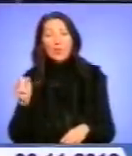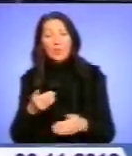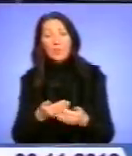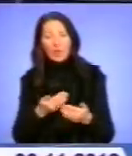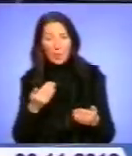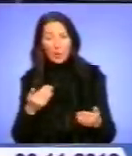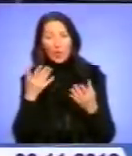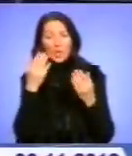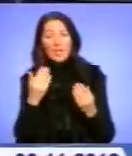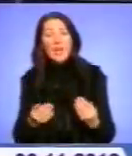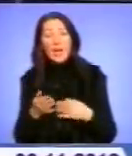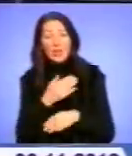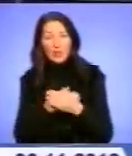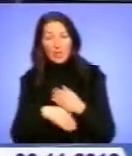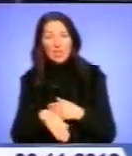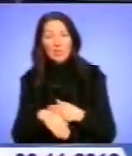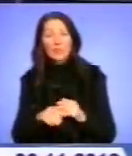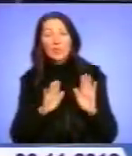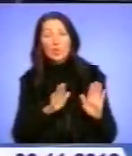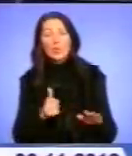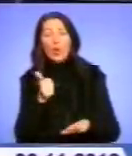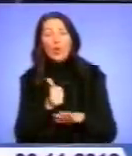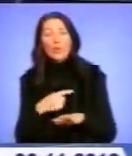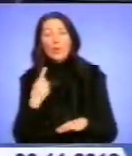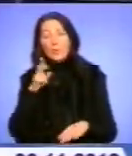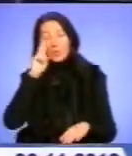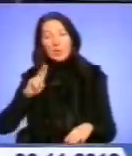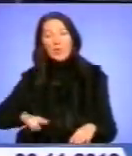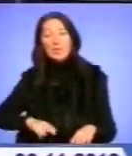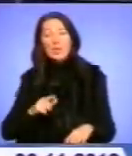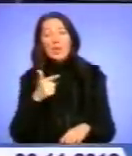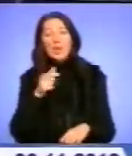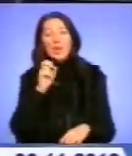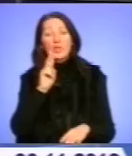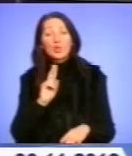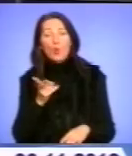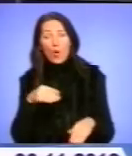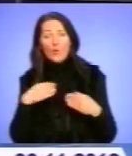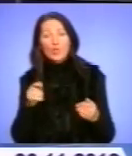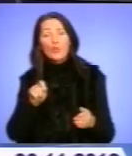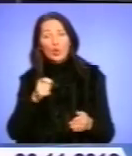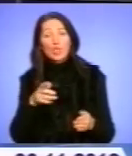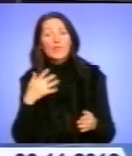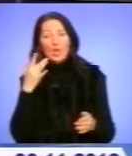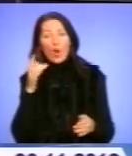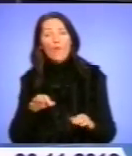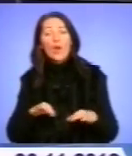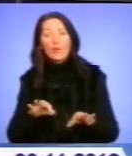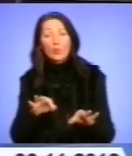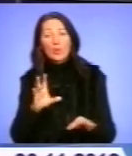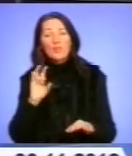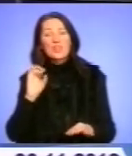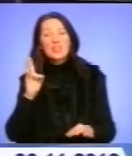Напередодні Міжнародного дня інвалідів заступник голови обласної державної адміністрації Василь Гицько вручив ключі від легкових автомобілів «Сенс» особам